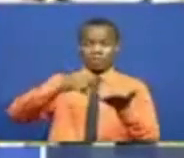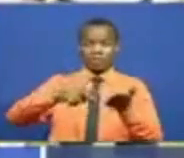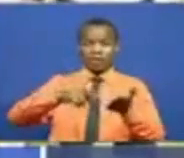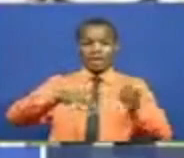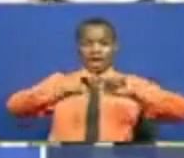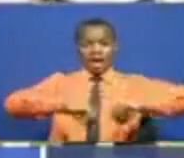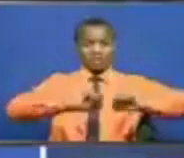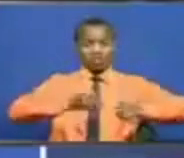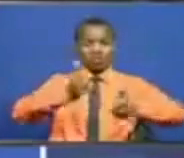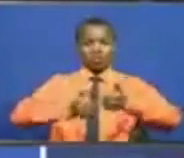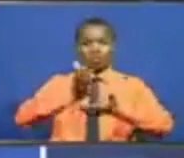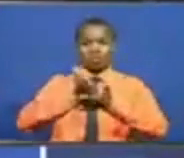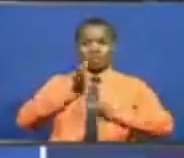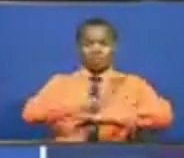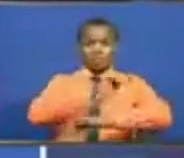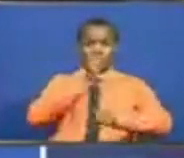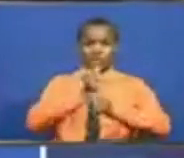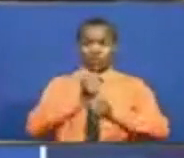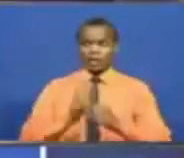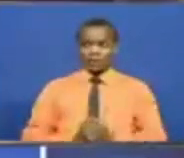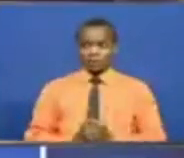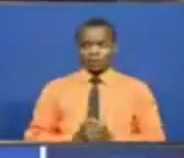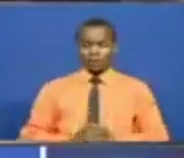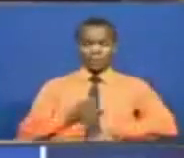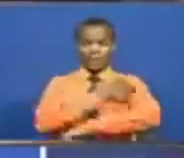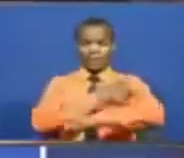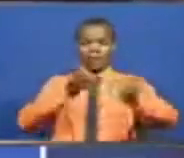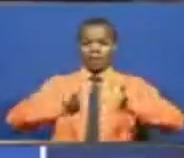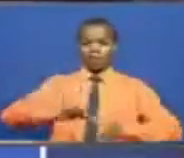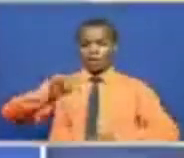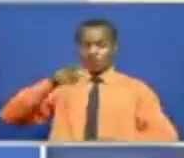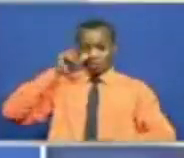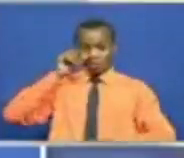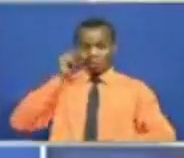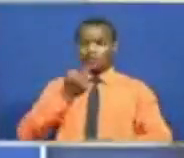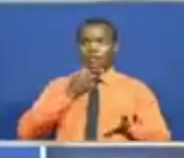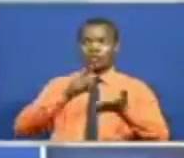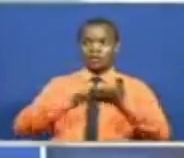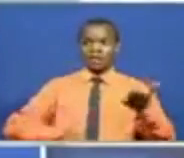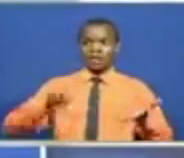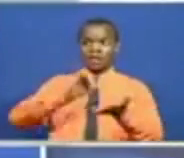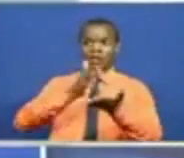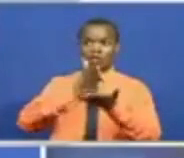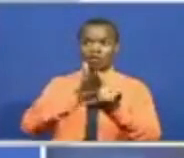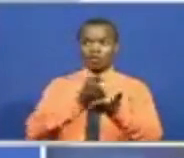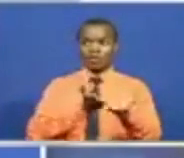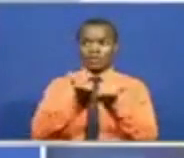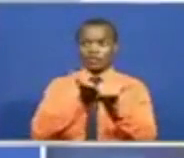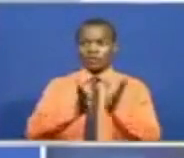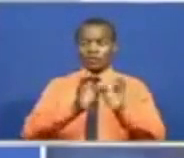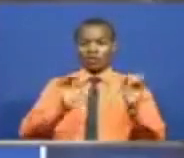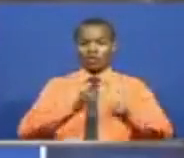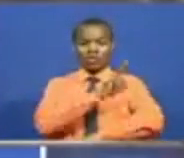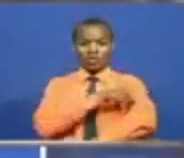wa kurejea kazini. Na madaktari katika kaunti ya Mombasa ambao wamesema watakwamisha huduma za afya katika